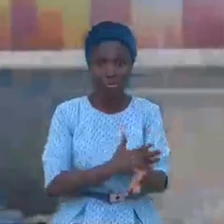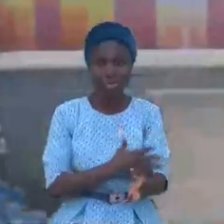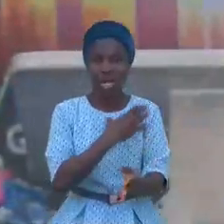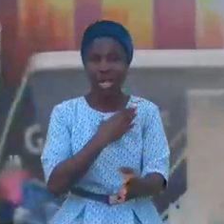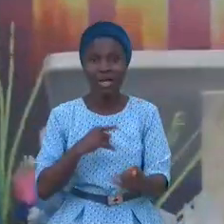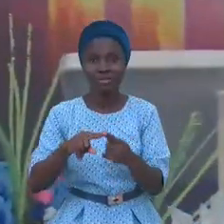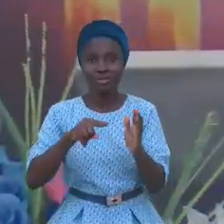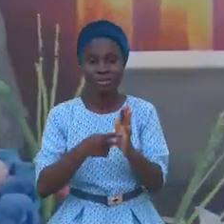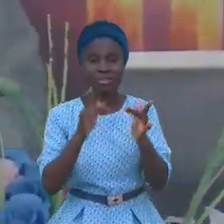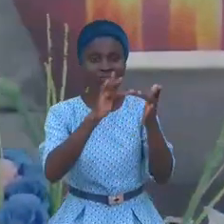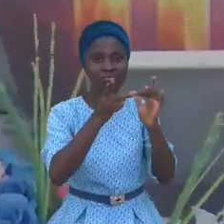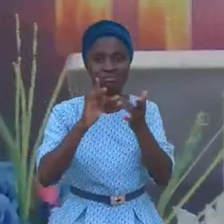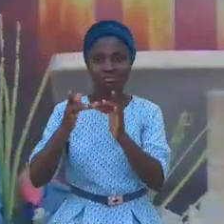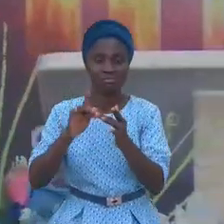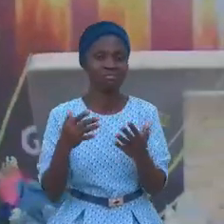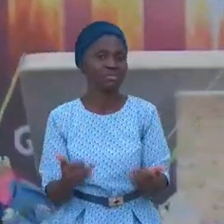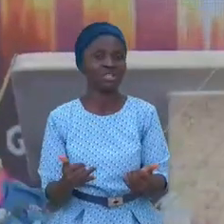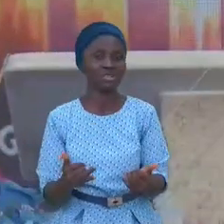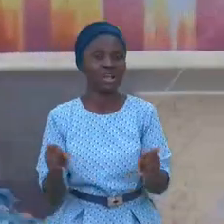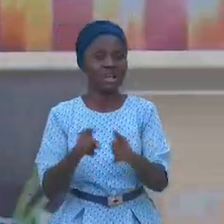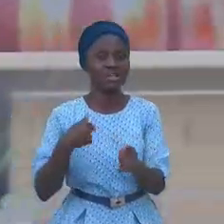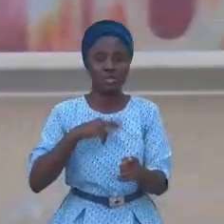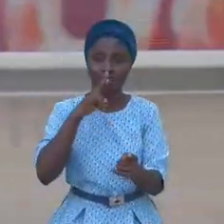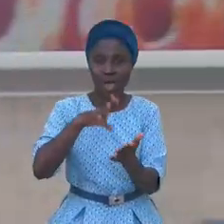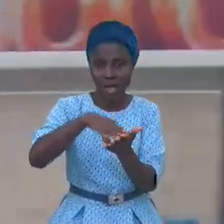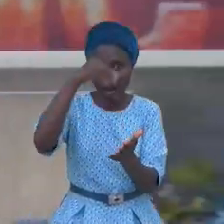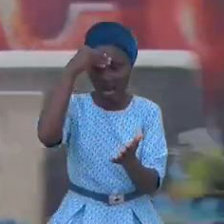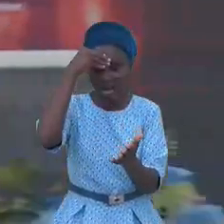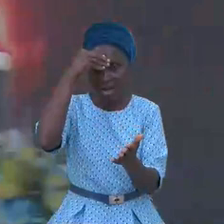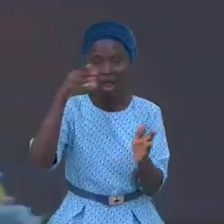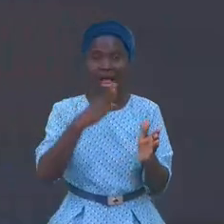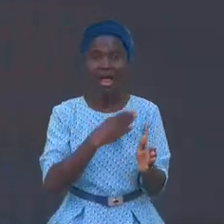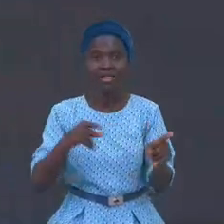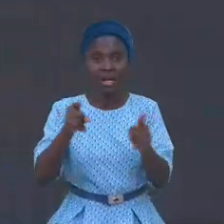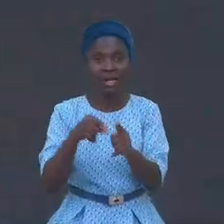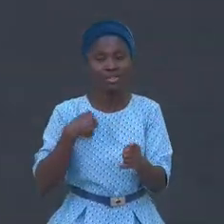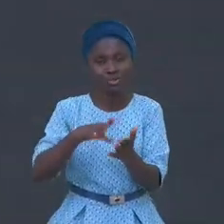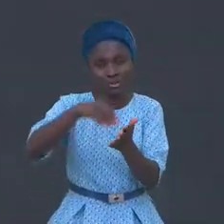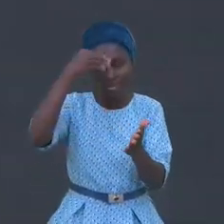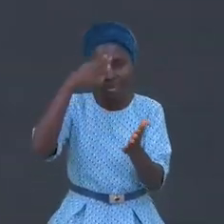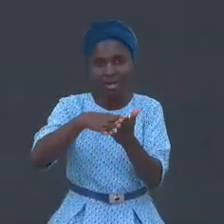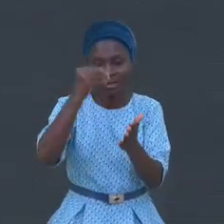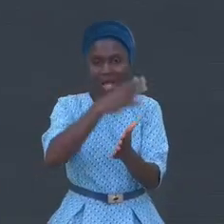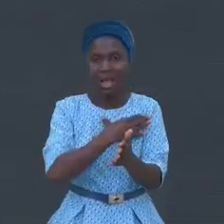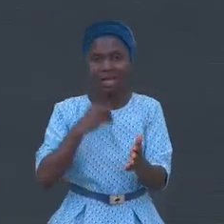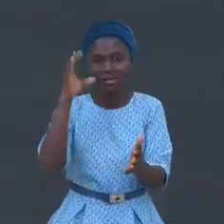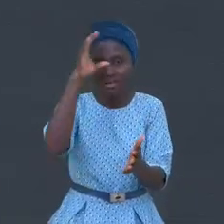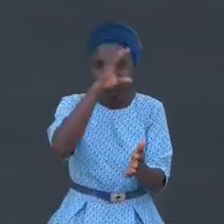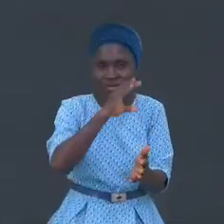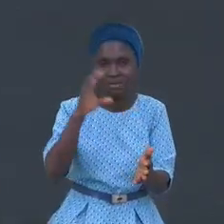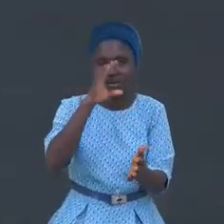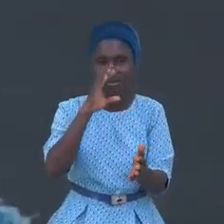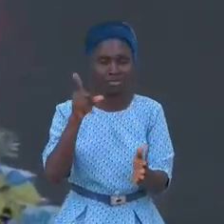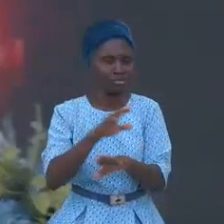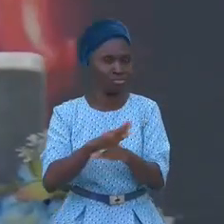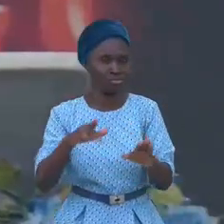à tel domaine, comme nous apprenons et comme nous explorons et nous ne restons pas. Nous sommes trop jeunes pour